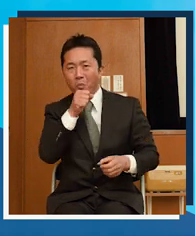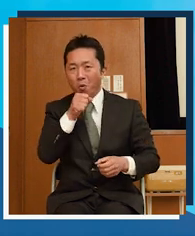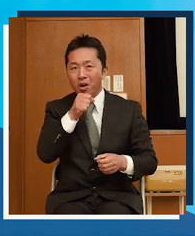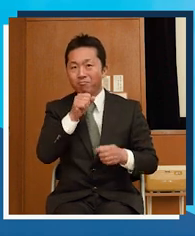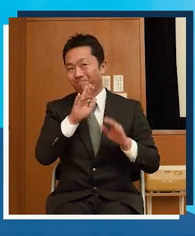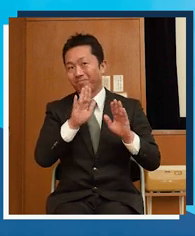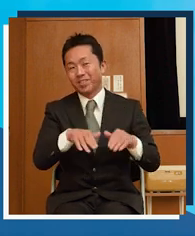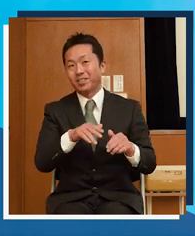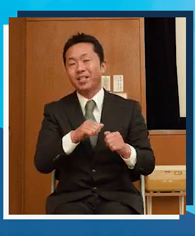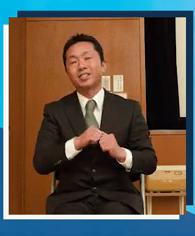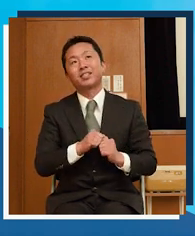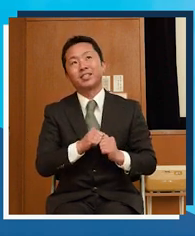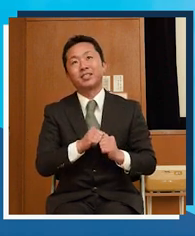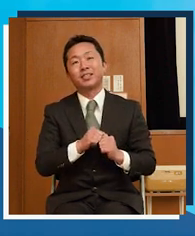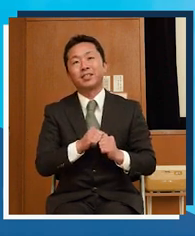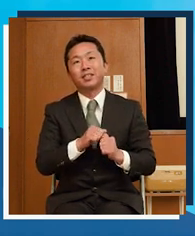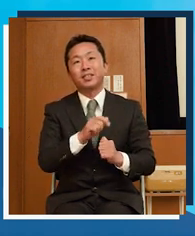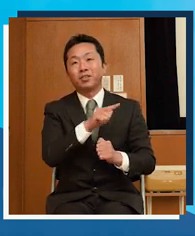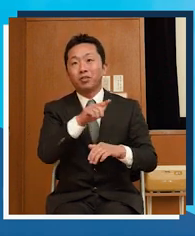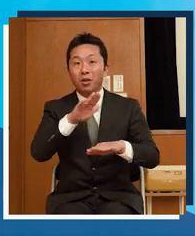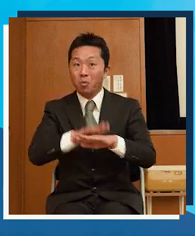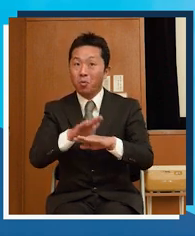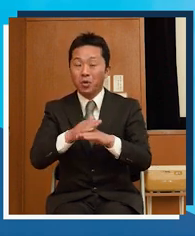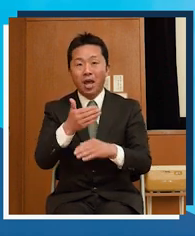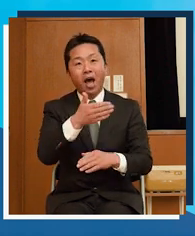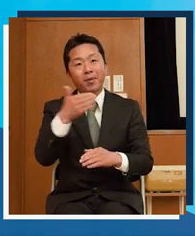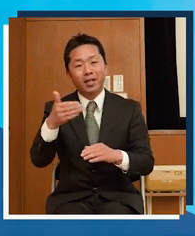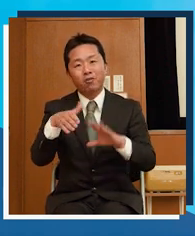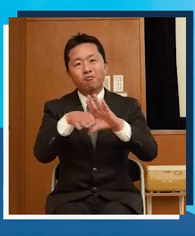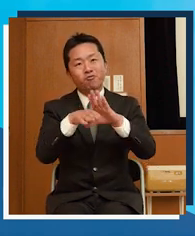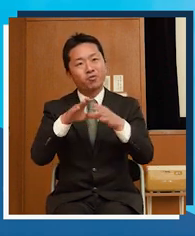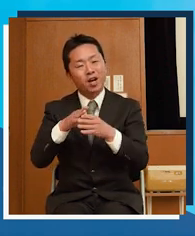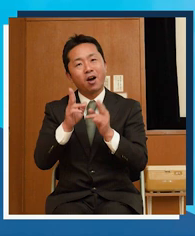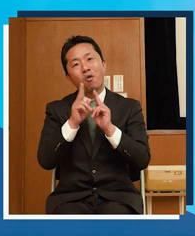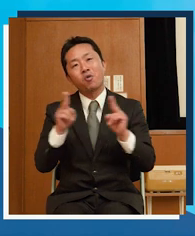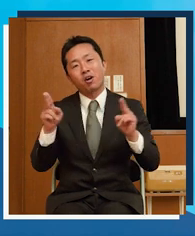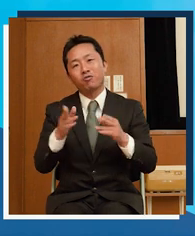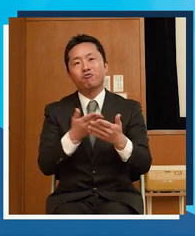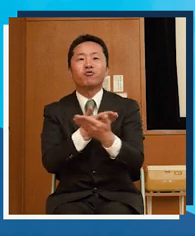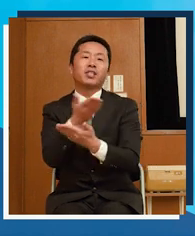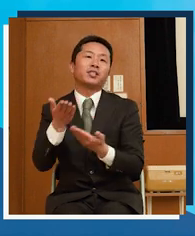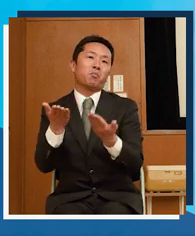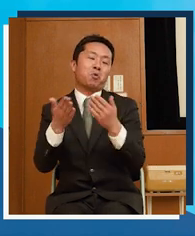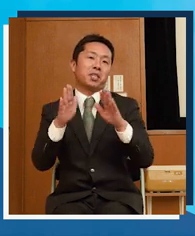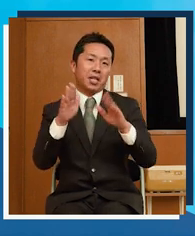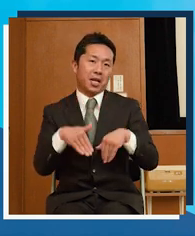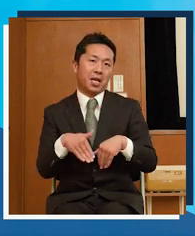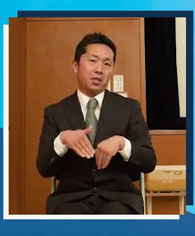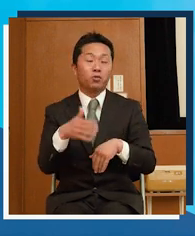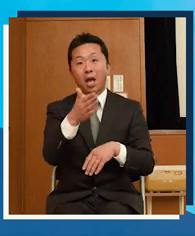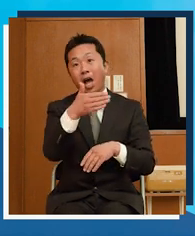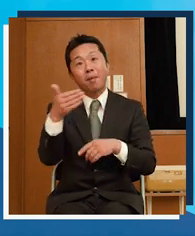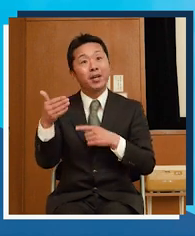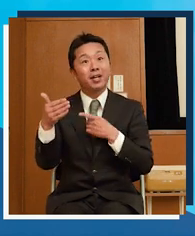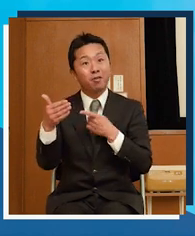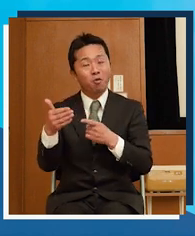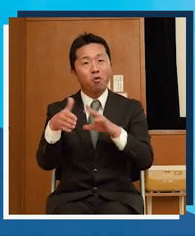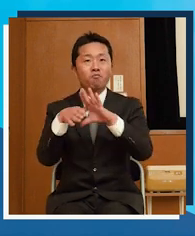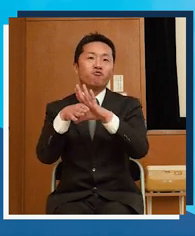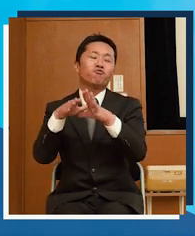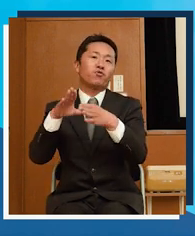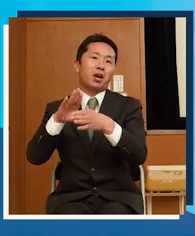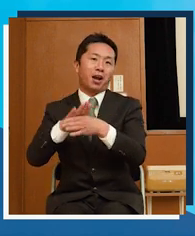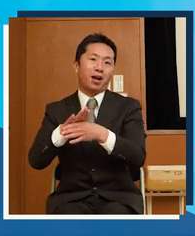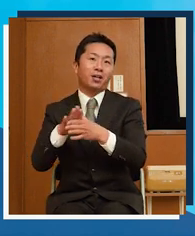いただきいろんな形でアメリカの文化や音楽にも触れさせていただき私はえそういうアメリカの文化も非常